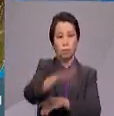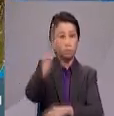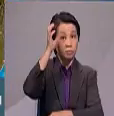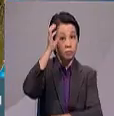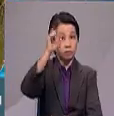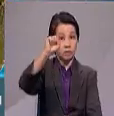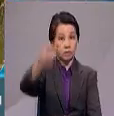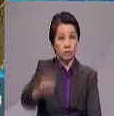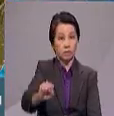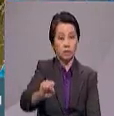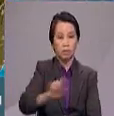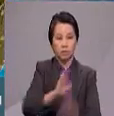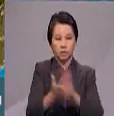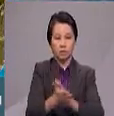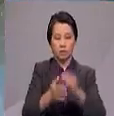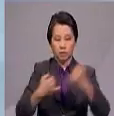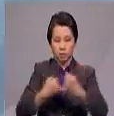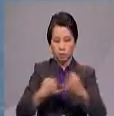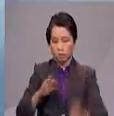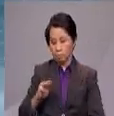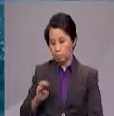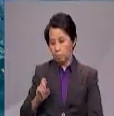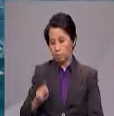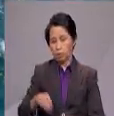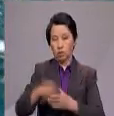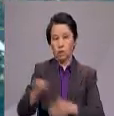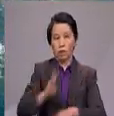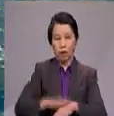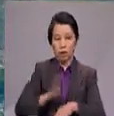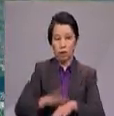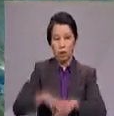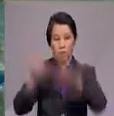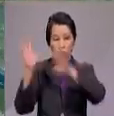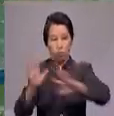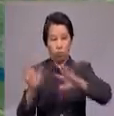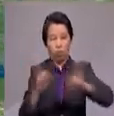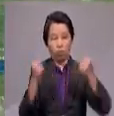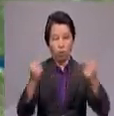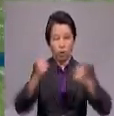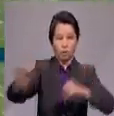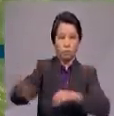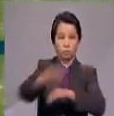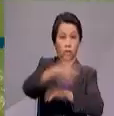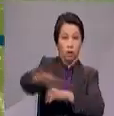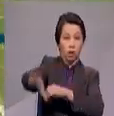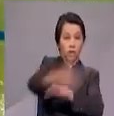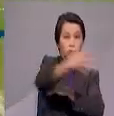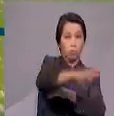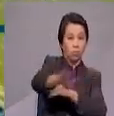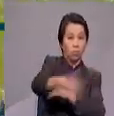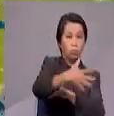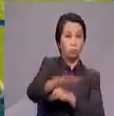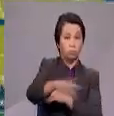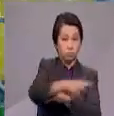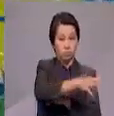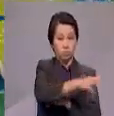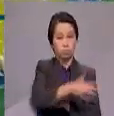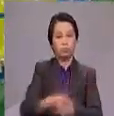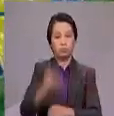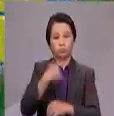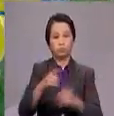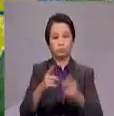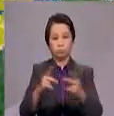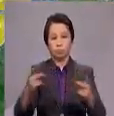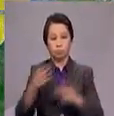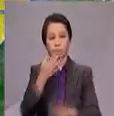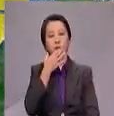ini. Oleh itu, jabatan kami turut mengeluarkan amaran angin kencang dan laut bergelora. Kategori pertama bagi kawasan perairan